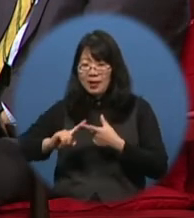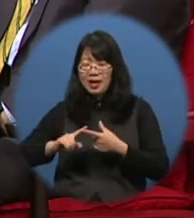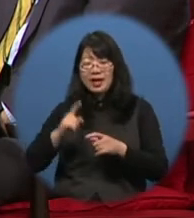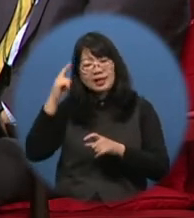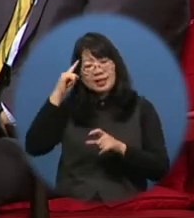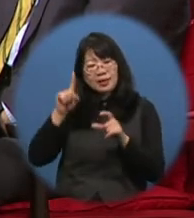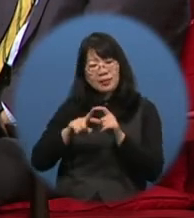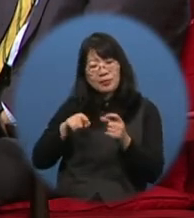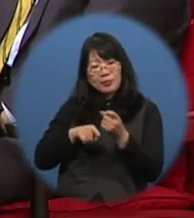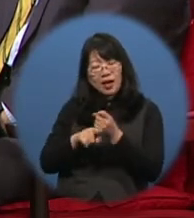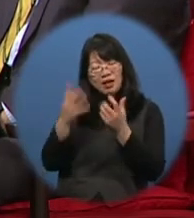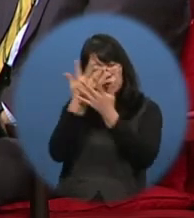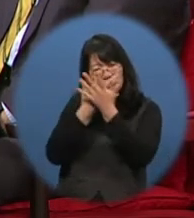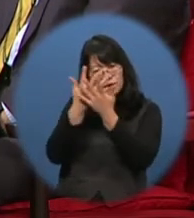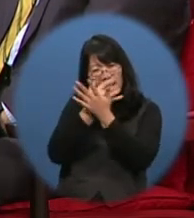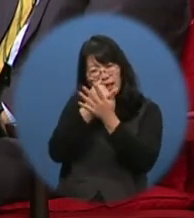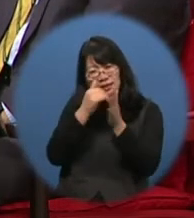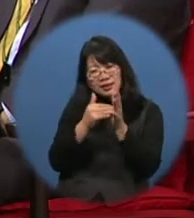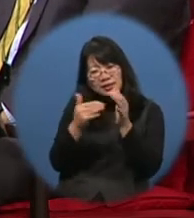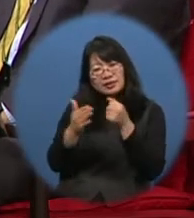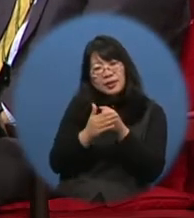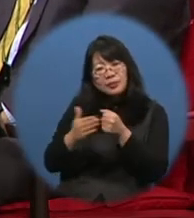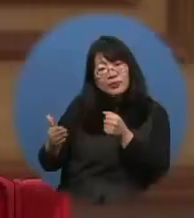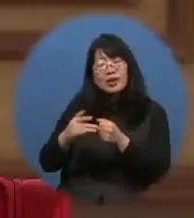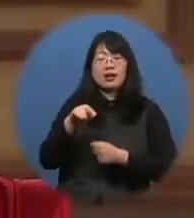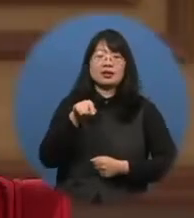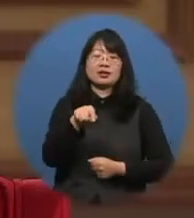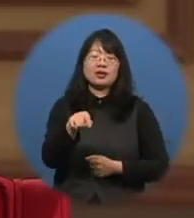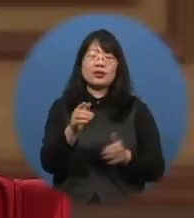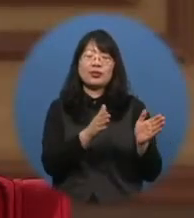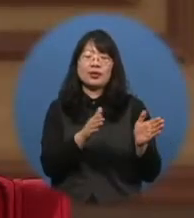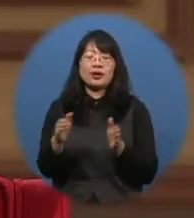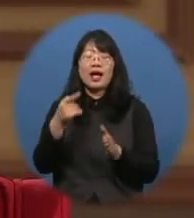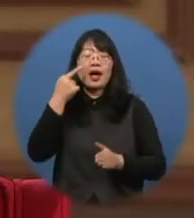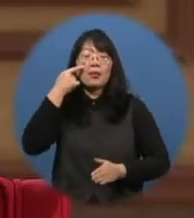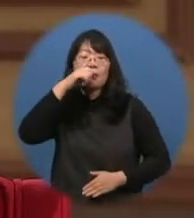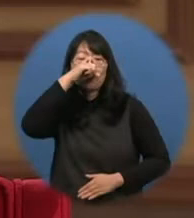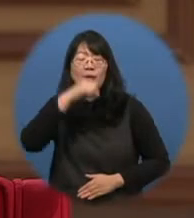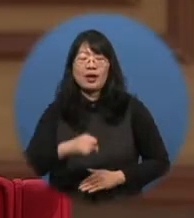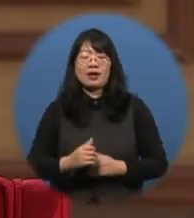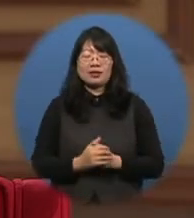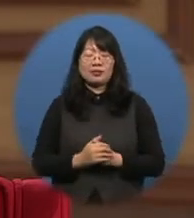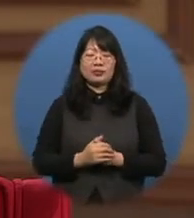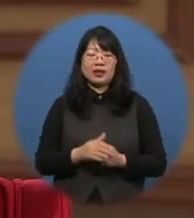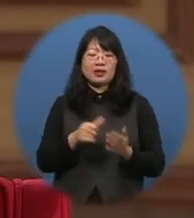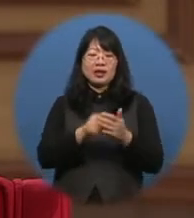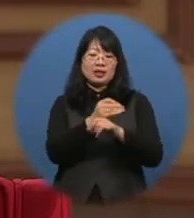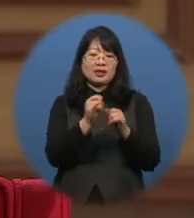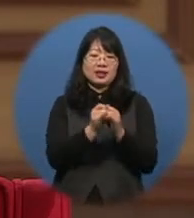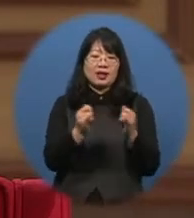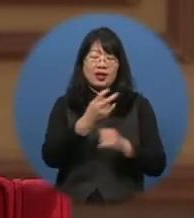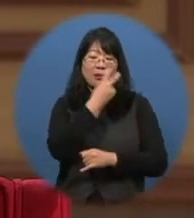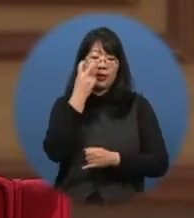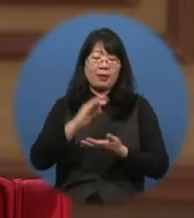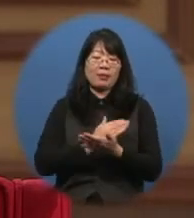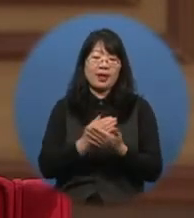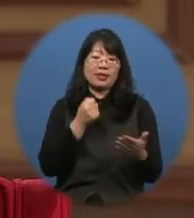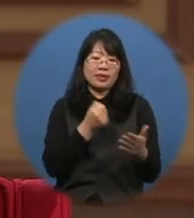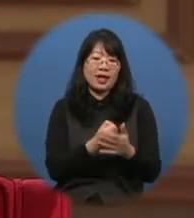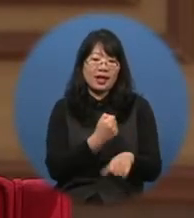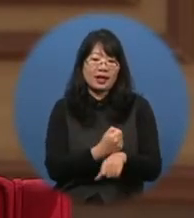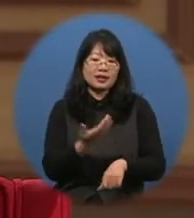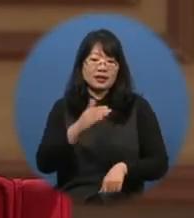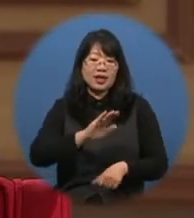개념 자체가 추상적이긴 합니다만은 그거를 좀 정리를 하자면 소비자들이 현명한 판단을